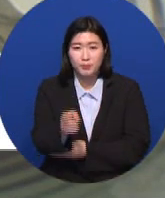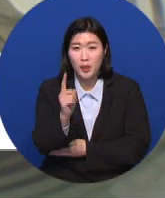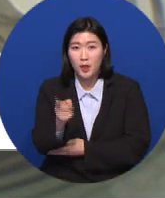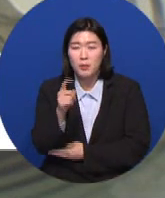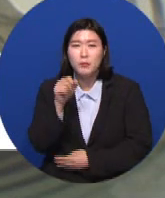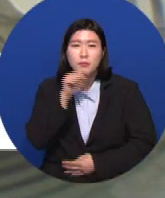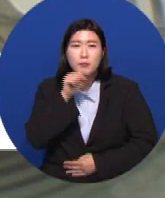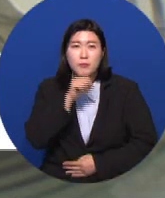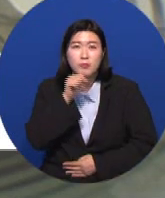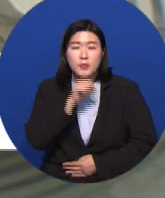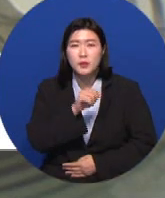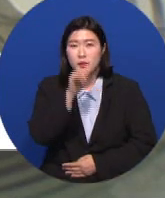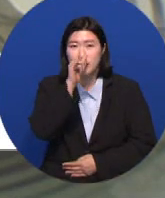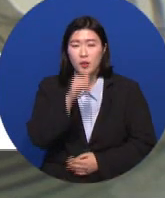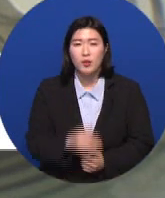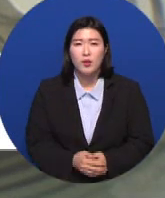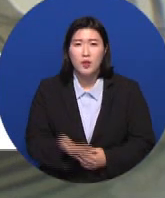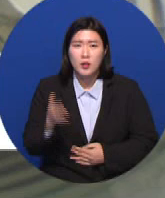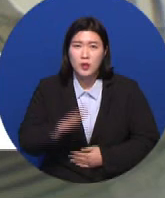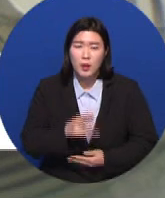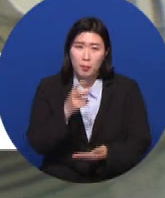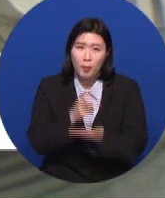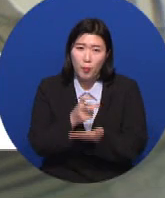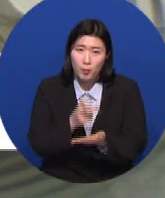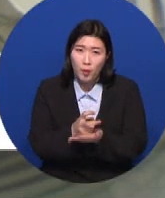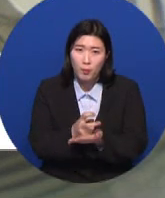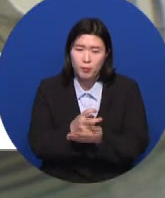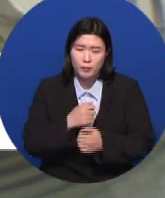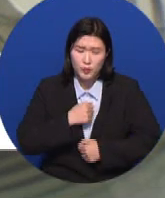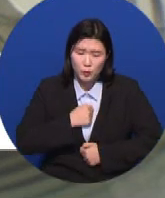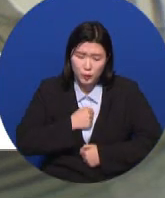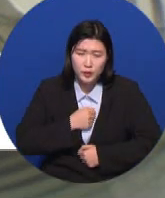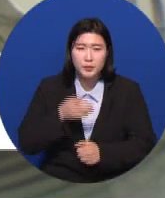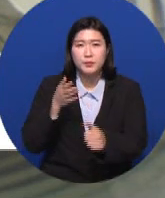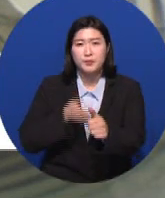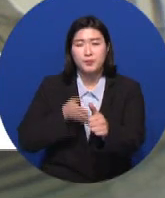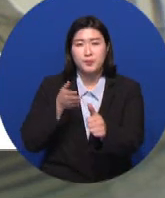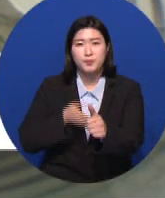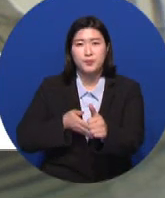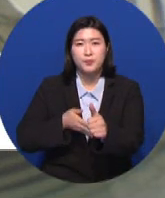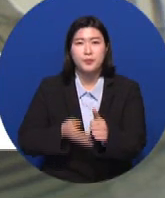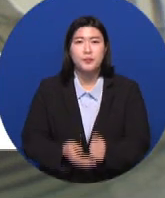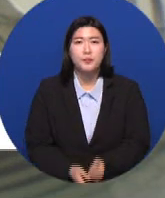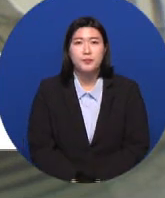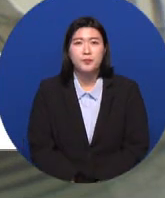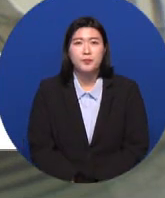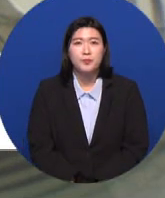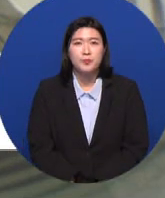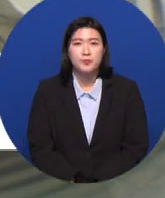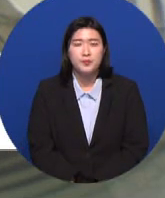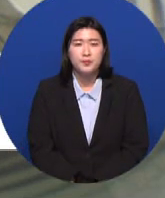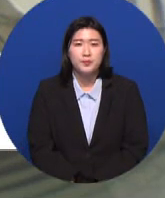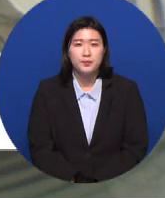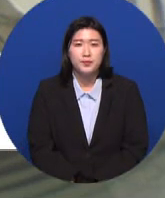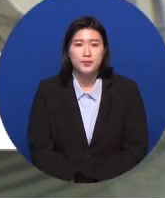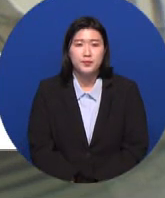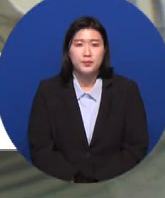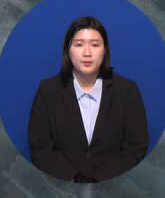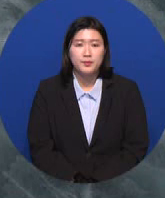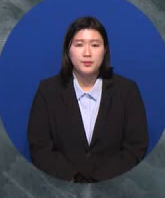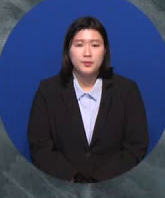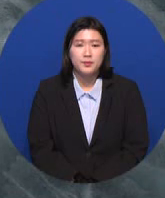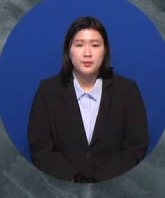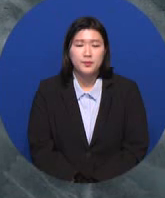많으신데요 그런데 안전수칙을 지키지 않으면 사고를 당할 수 있어서 주의하셔야겠습니다 이승섭 기자입니다